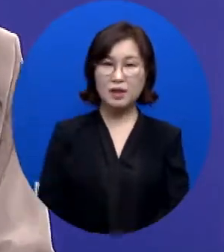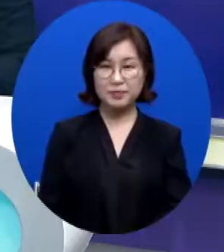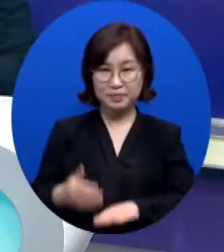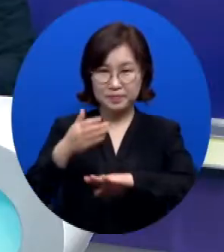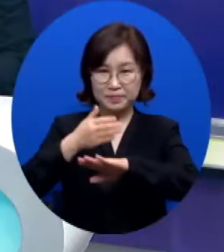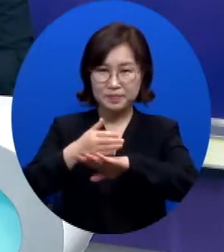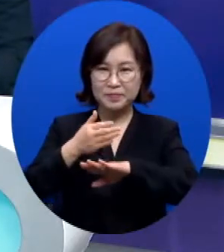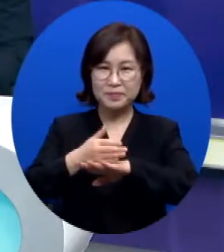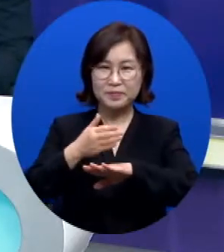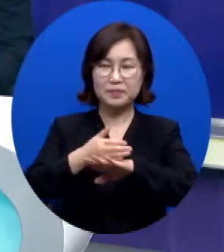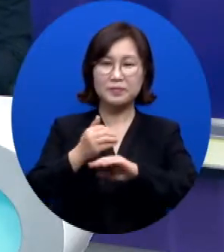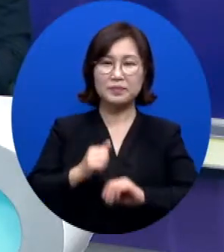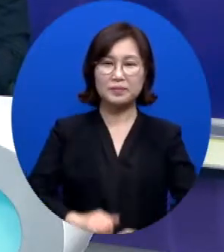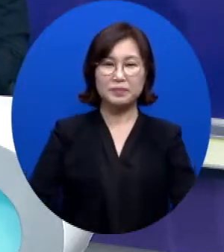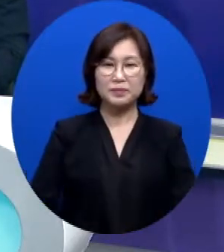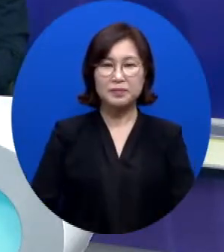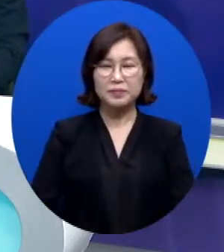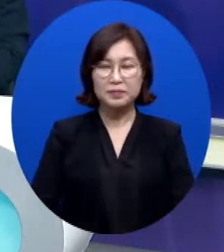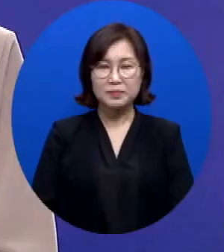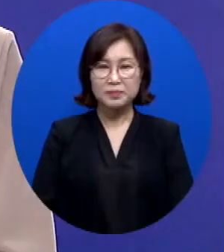들었습니다.